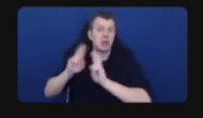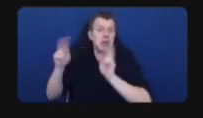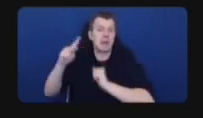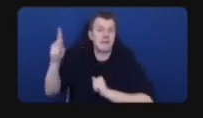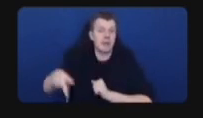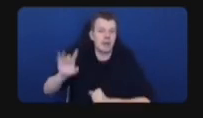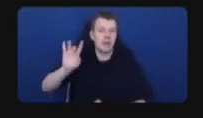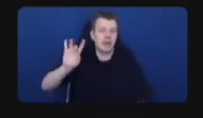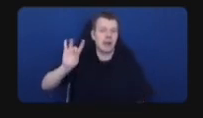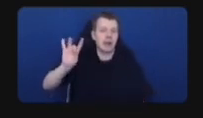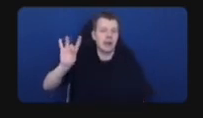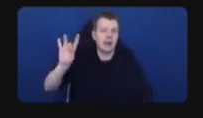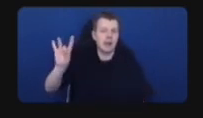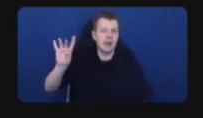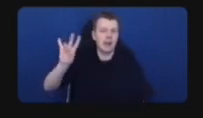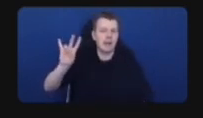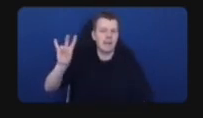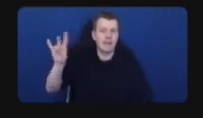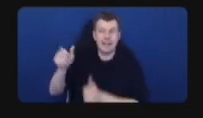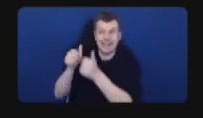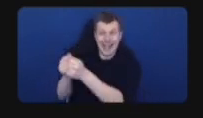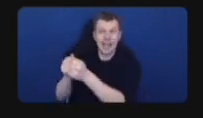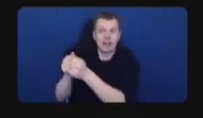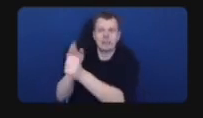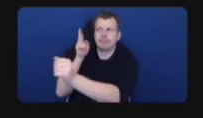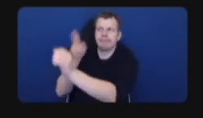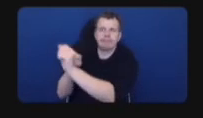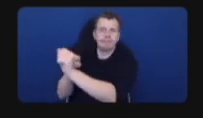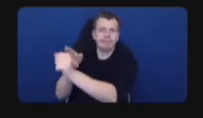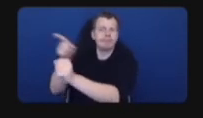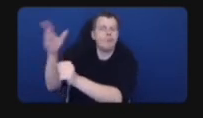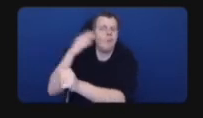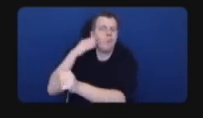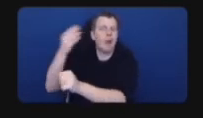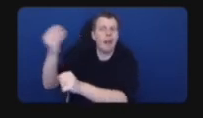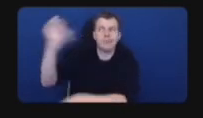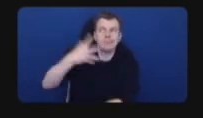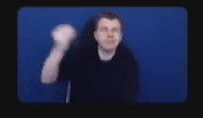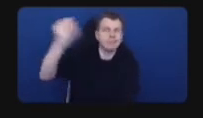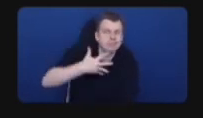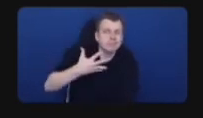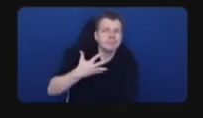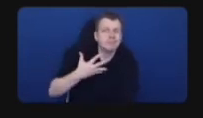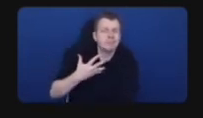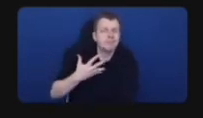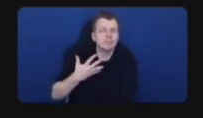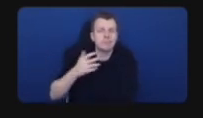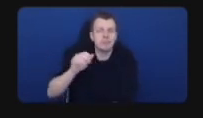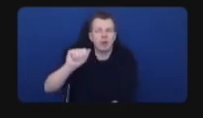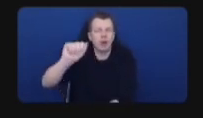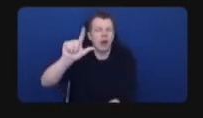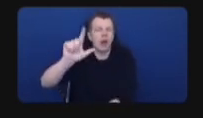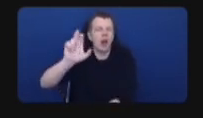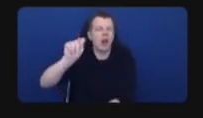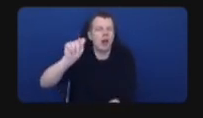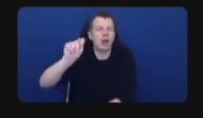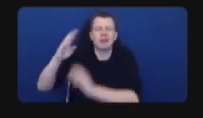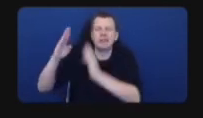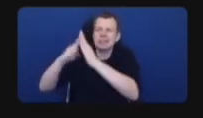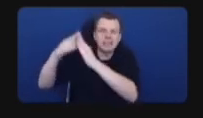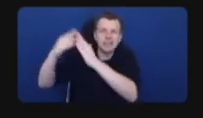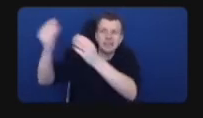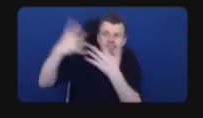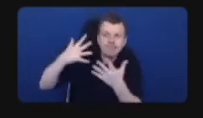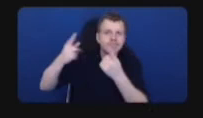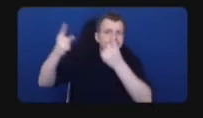你们可以发短信发 ready filler 到888777这个来注册